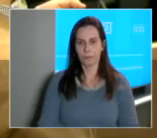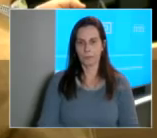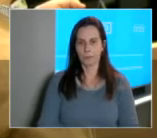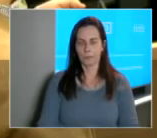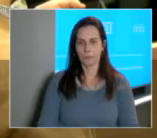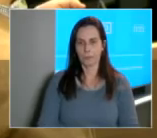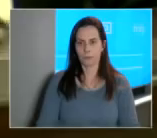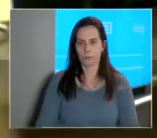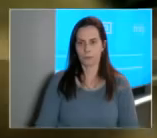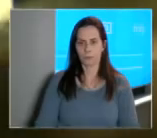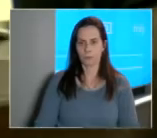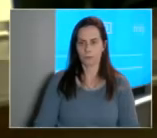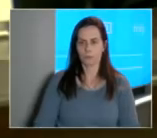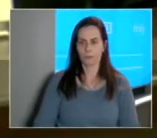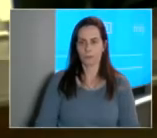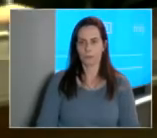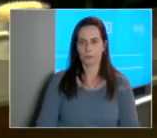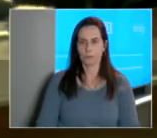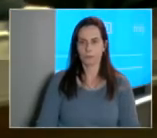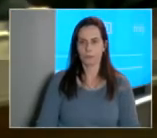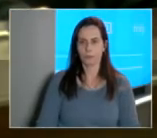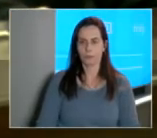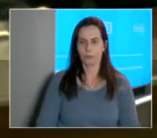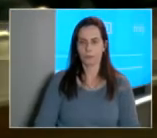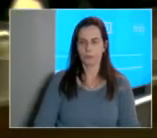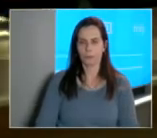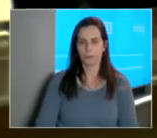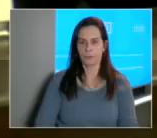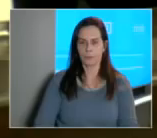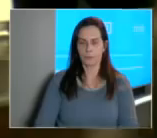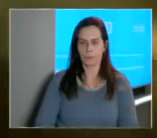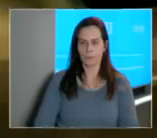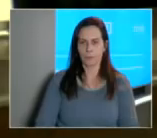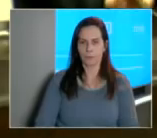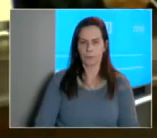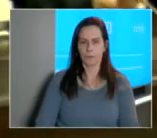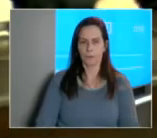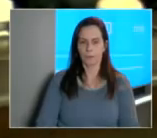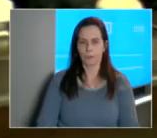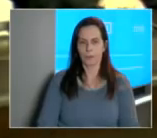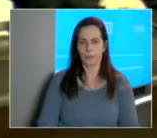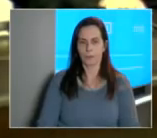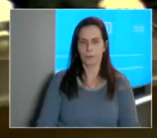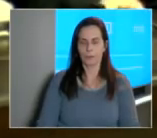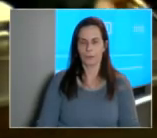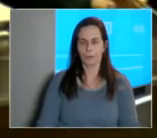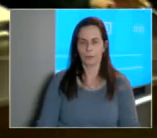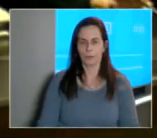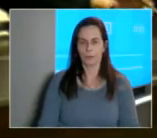כאן? כולם פה? מי אומרת? חכה רגע. אפשר להתחיל? שנייה אחת.